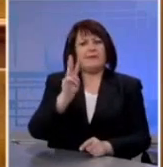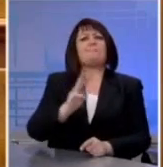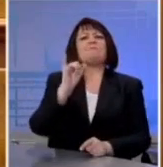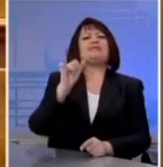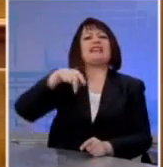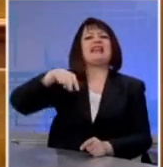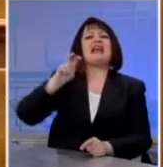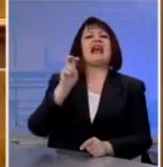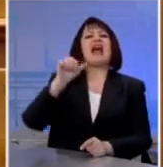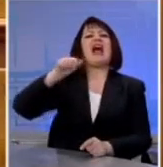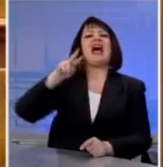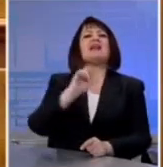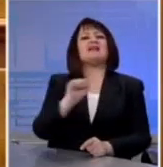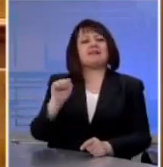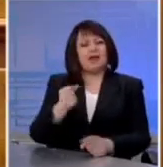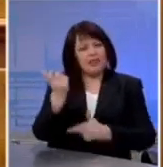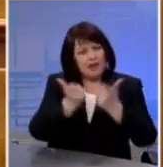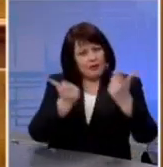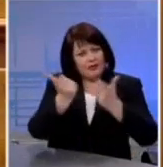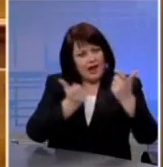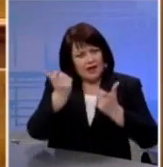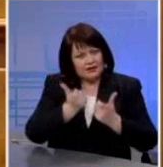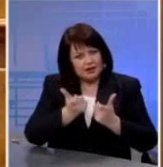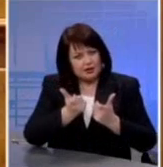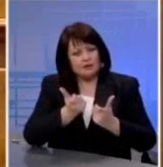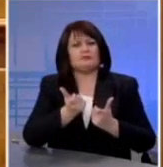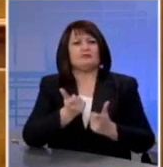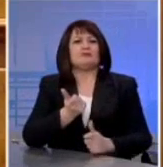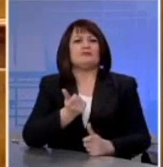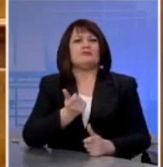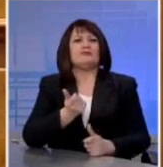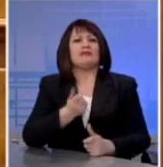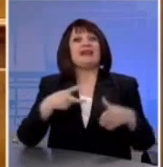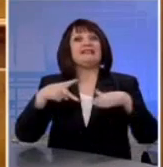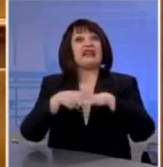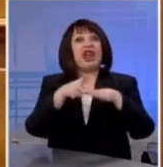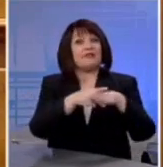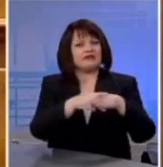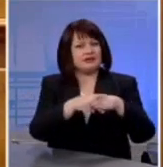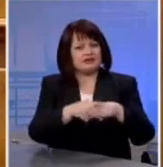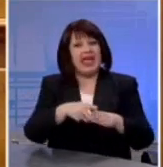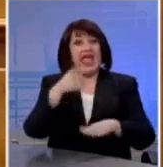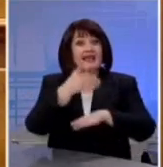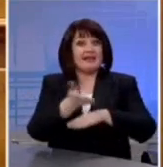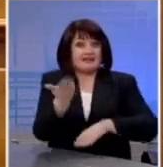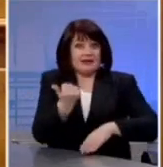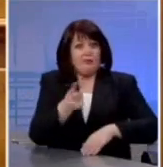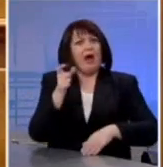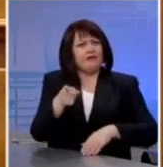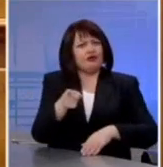οποίος έπαιρνε δάνεια χωρίς collateral όταν οι τράπεζες δεν δάνεισαν κανέναν. Θα μου πείτε, υπήρχαν κι